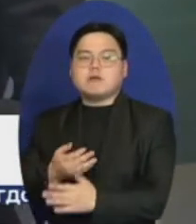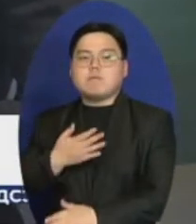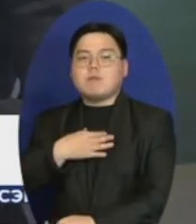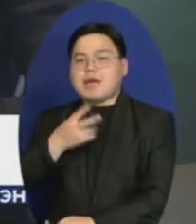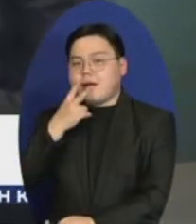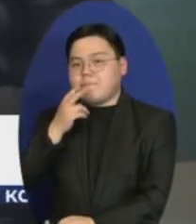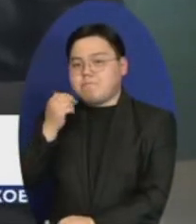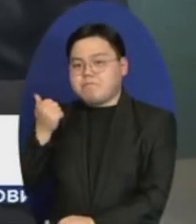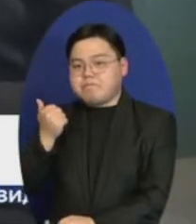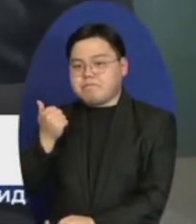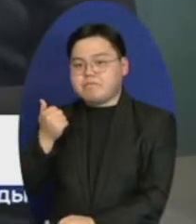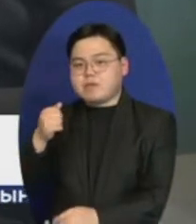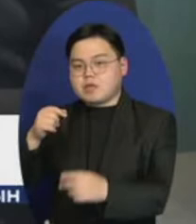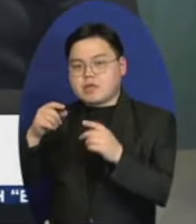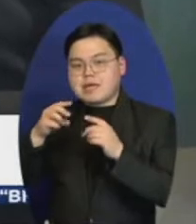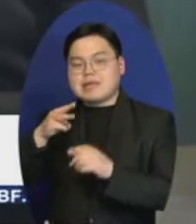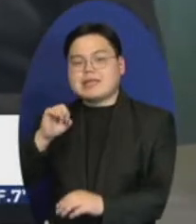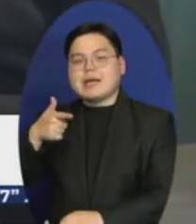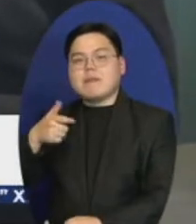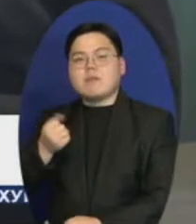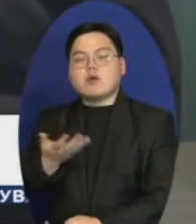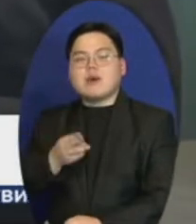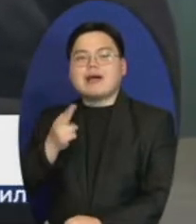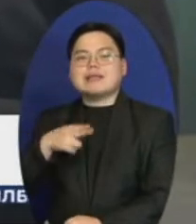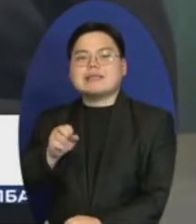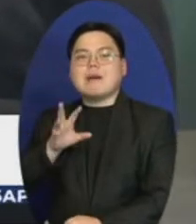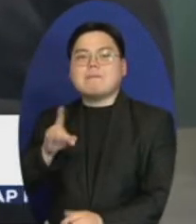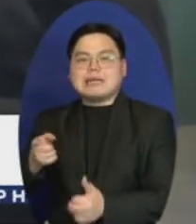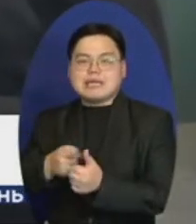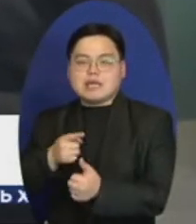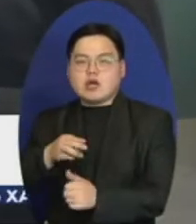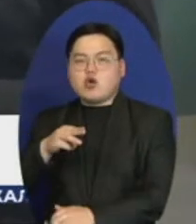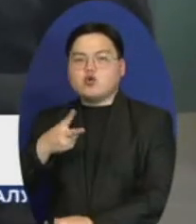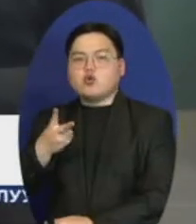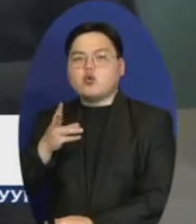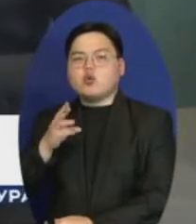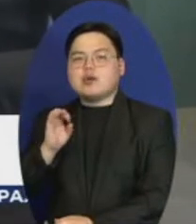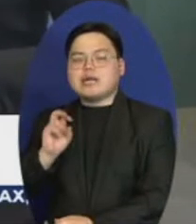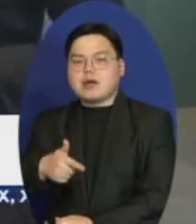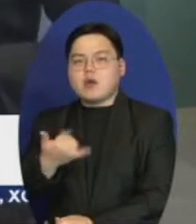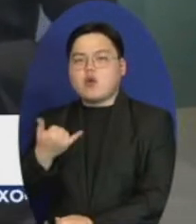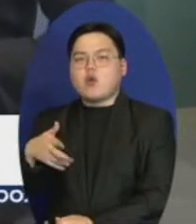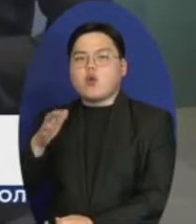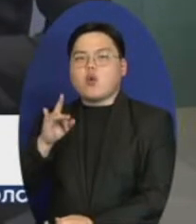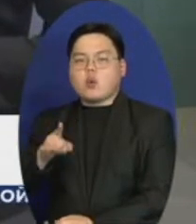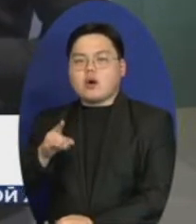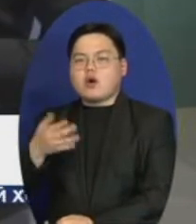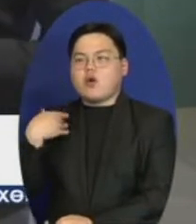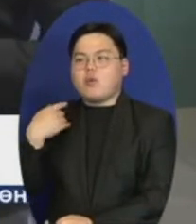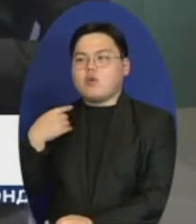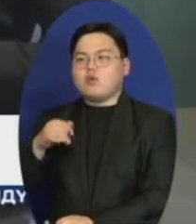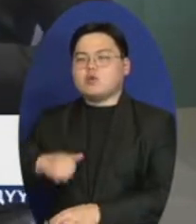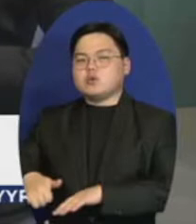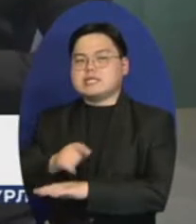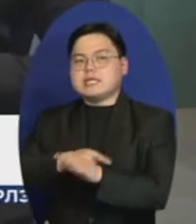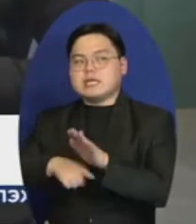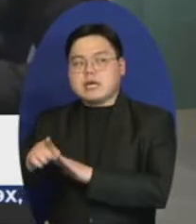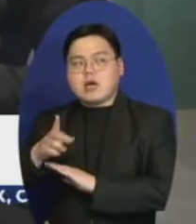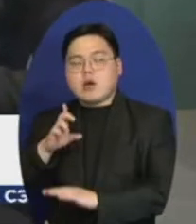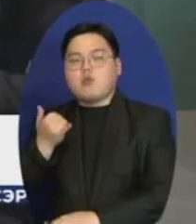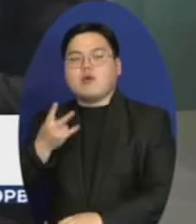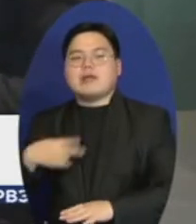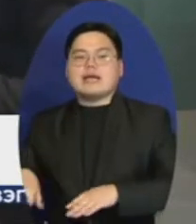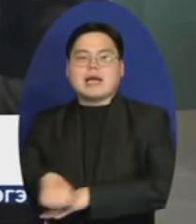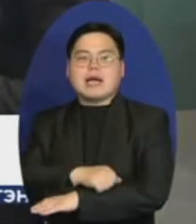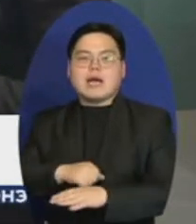хажууд харагдаж байгаа энэ тамга бол дамар тамга. Төрөг болон уйгрын үеэс эхэлтэй гэж эрдэмтэн судлаачид үздэг байна. Булган аймгийн Бүрэг